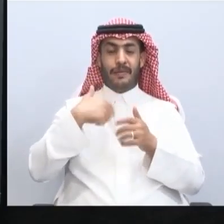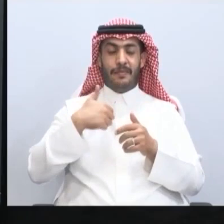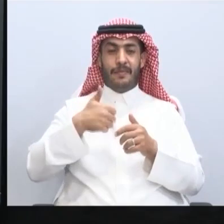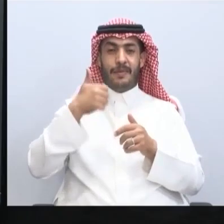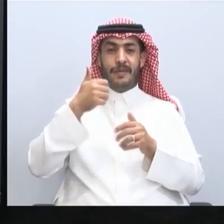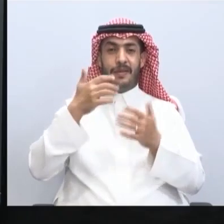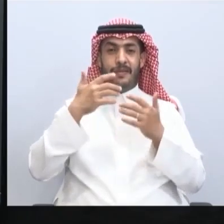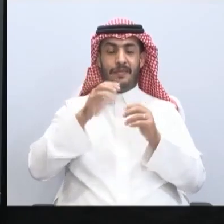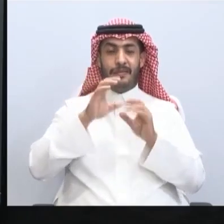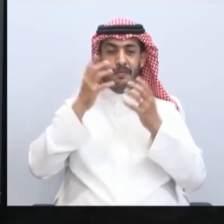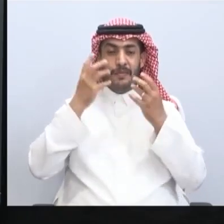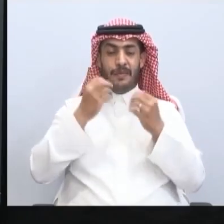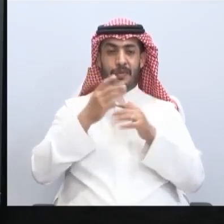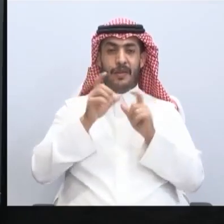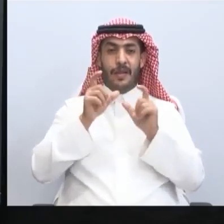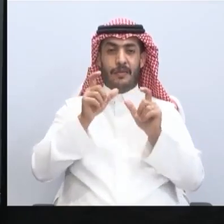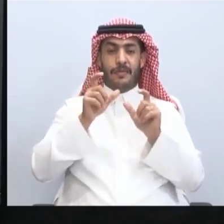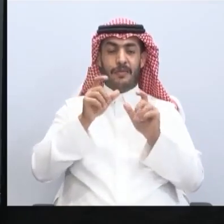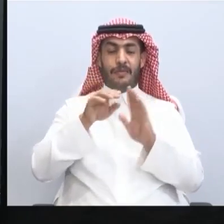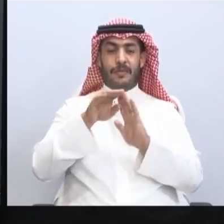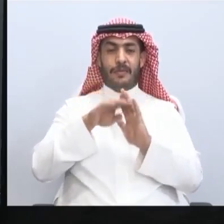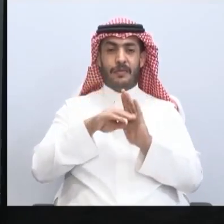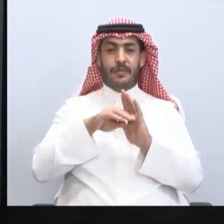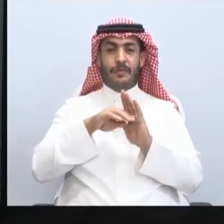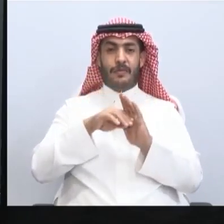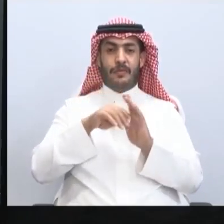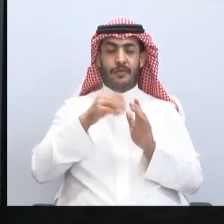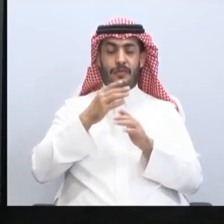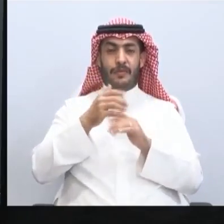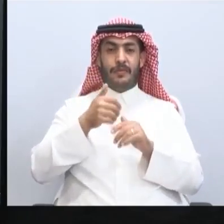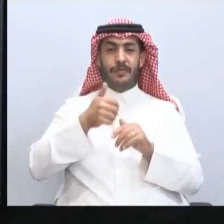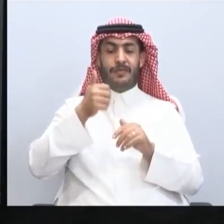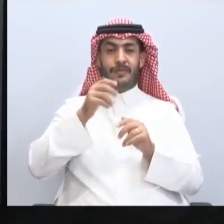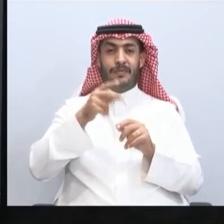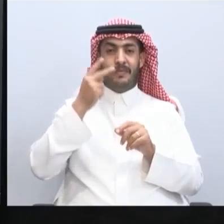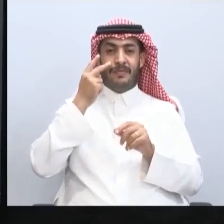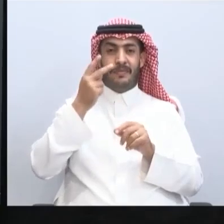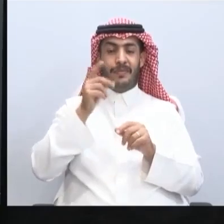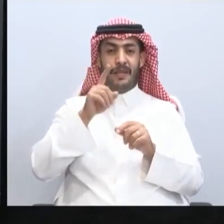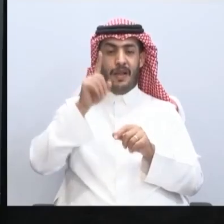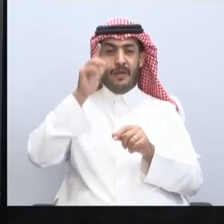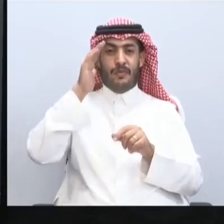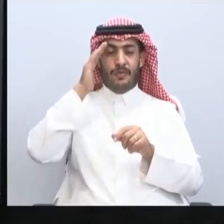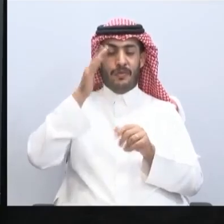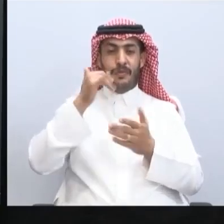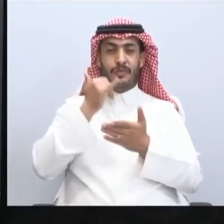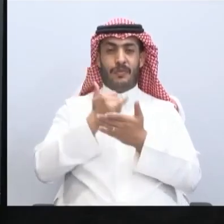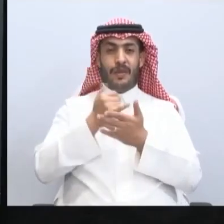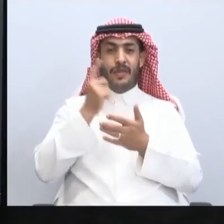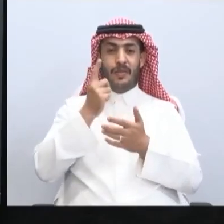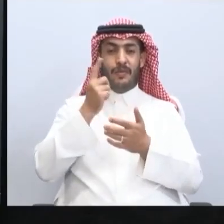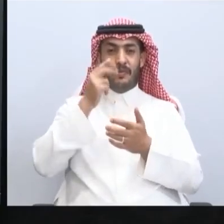ان يبسط النفوذ والامن والامان والاستقرار وهو ما وجده بفضل الله حكام